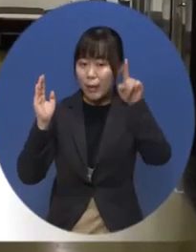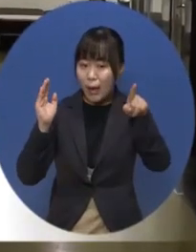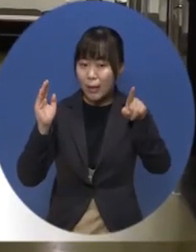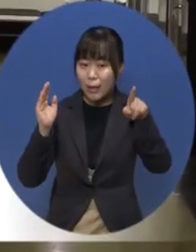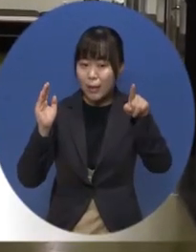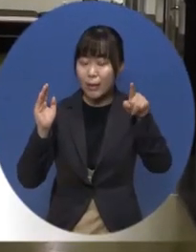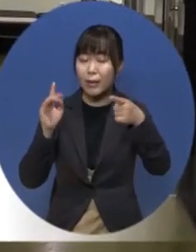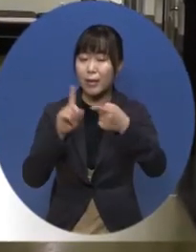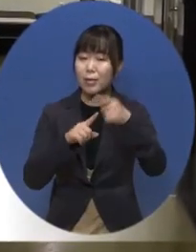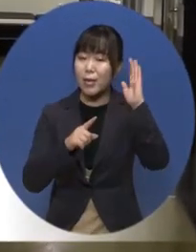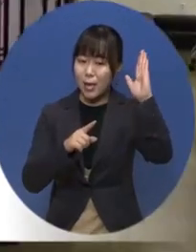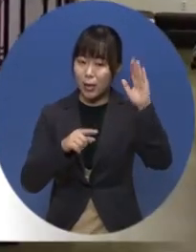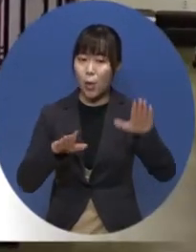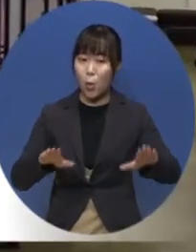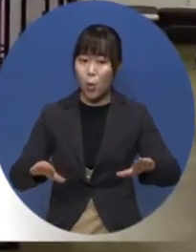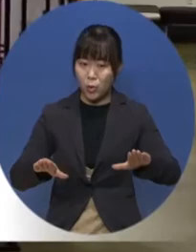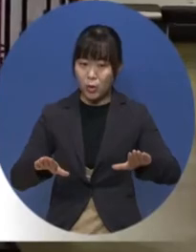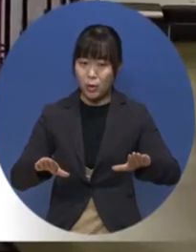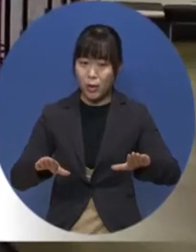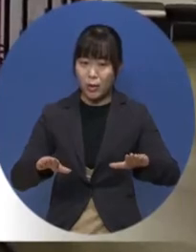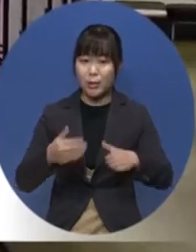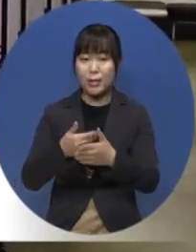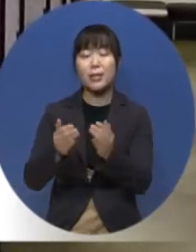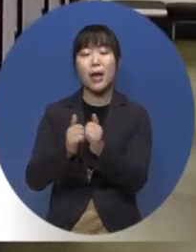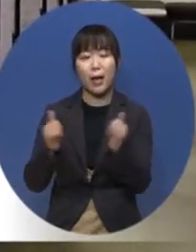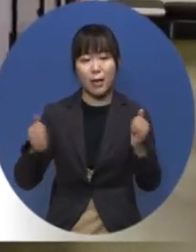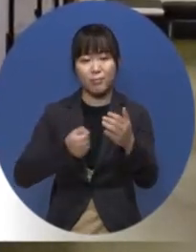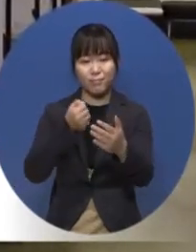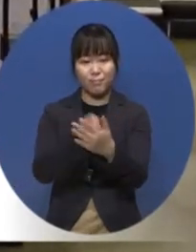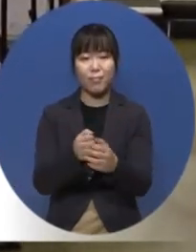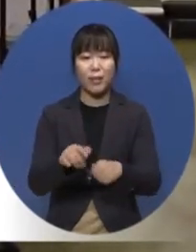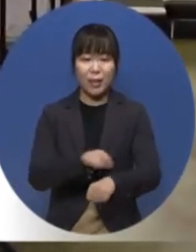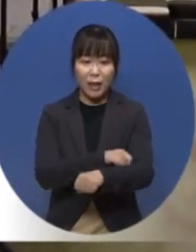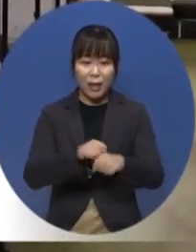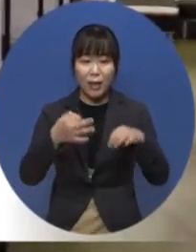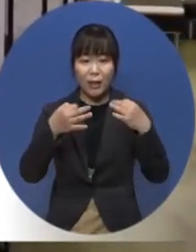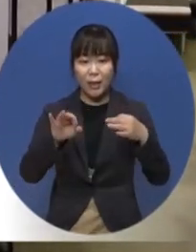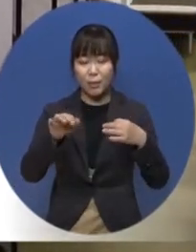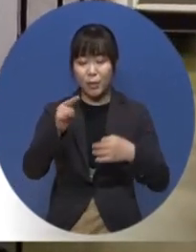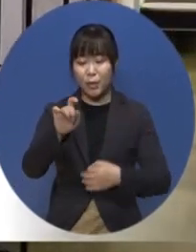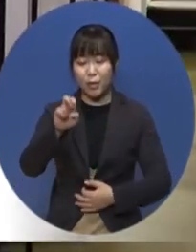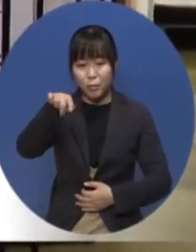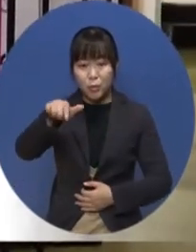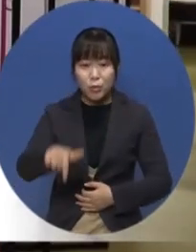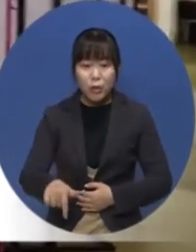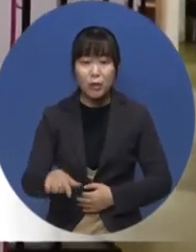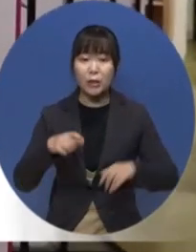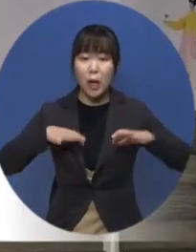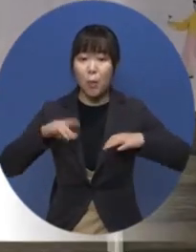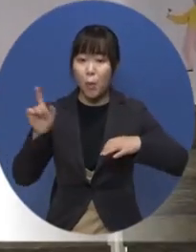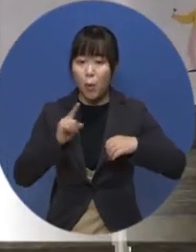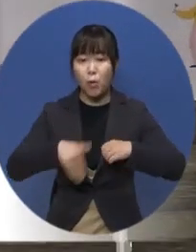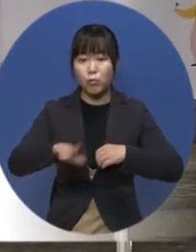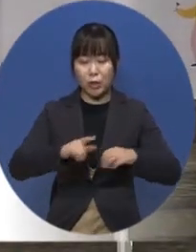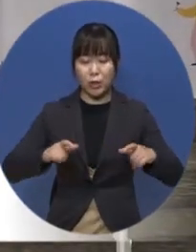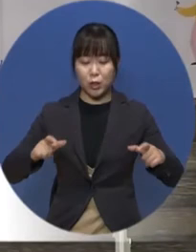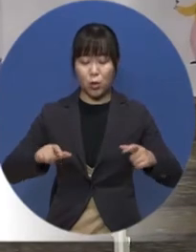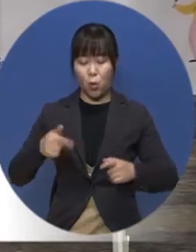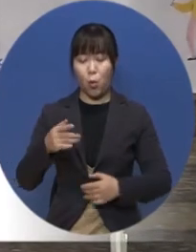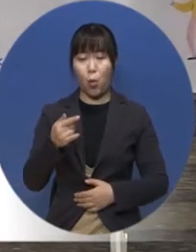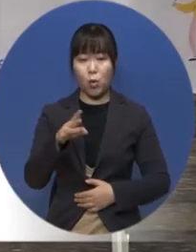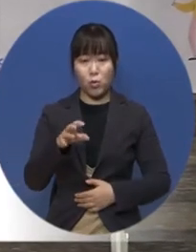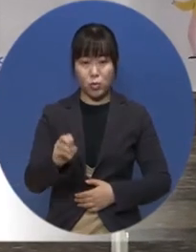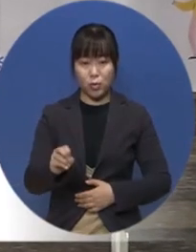이야기하는 번 으레 작가로 쟁 했습니다 특히 김금숙 작가는 자랑스럽게 도 우리지역 0